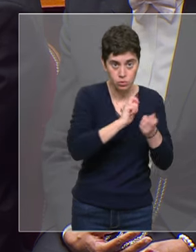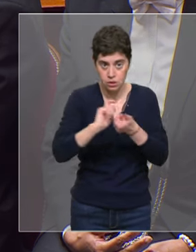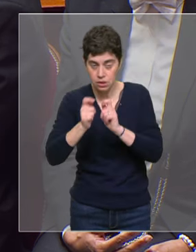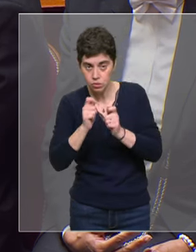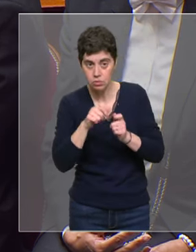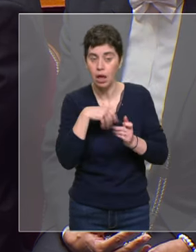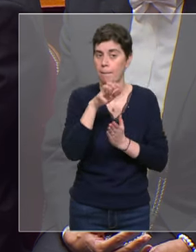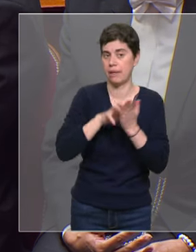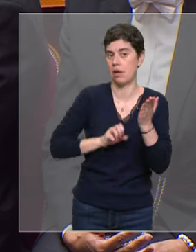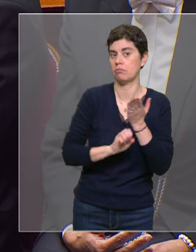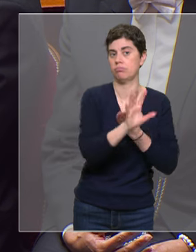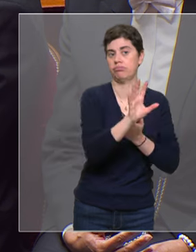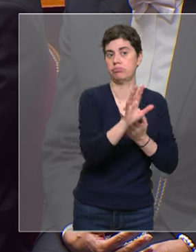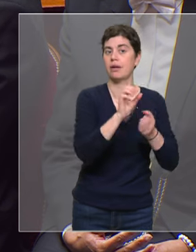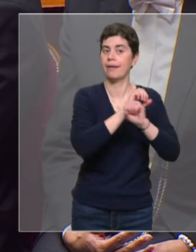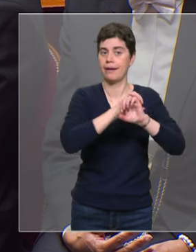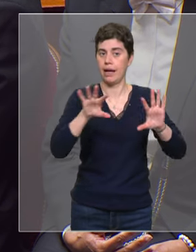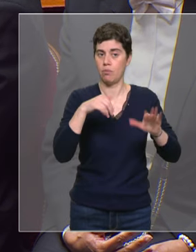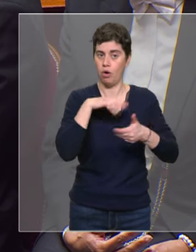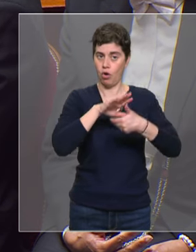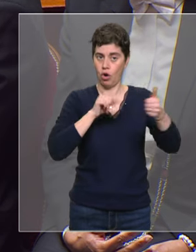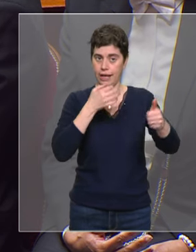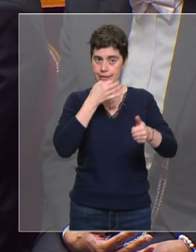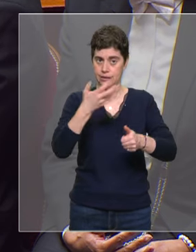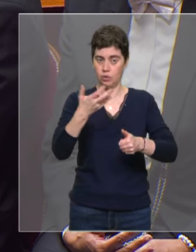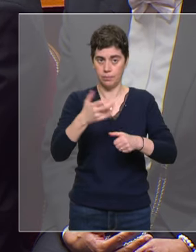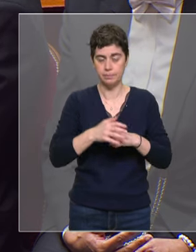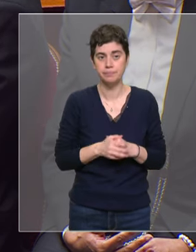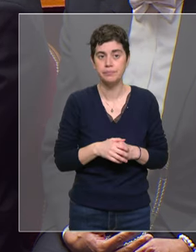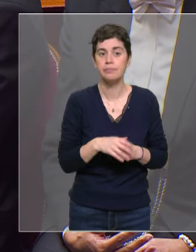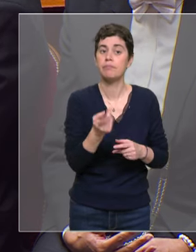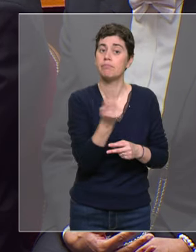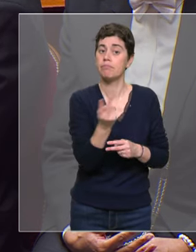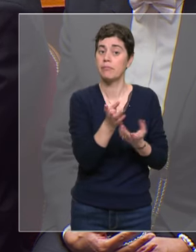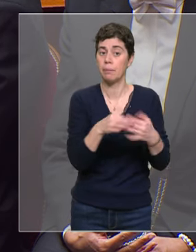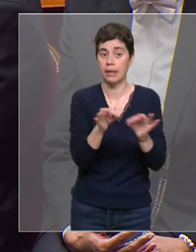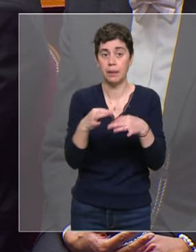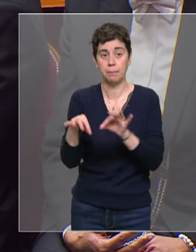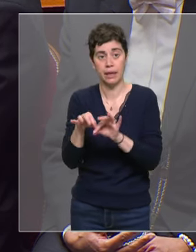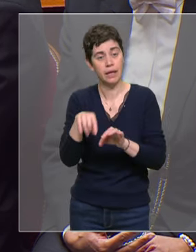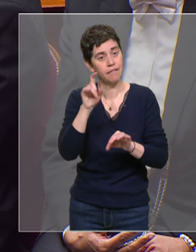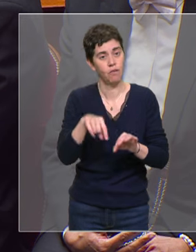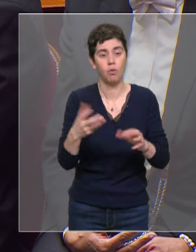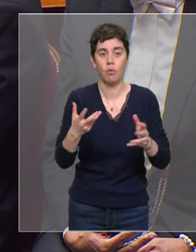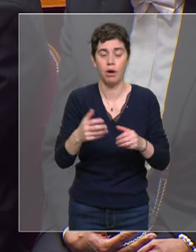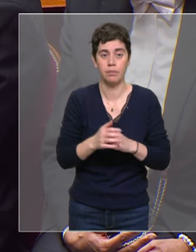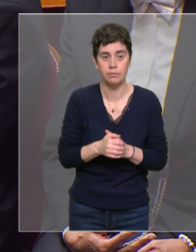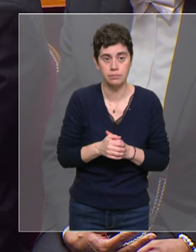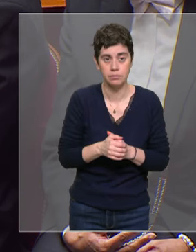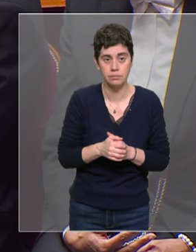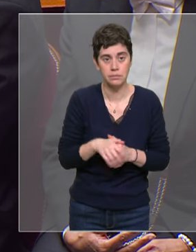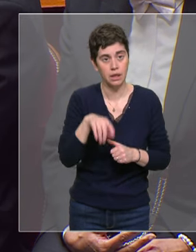moi-même relayer. Nous appelons ces deux pays à la désescalade et à la reprise